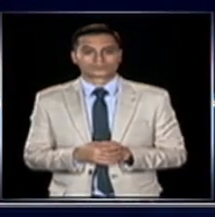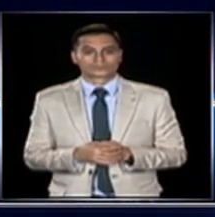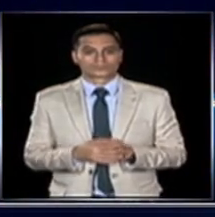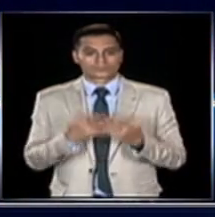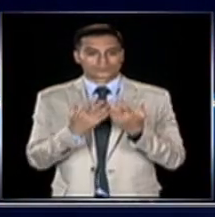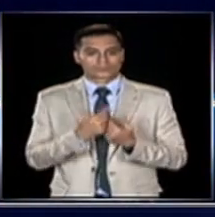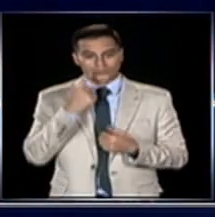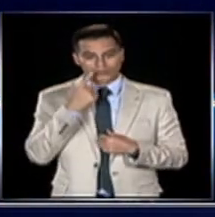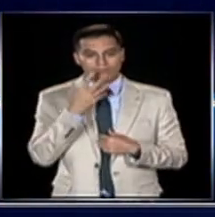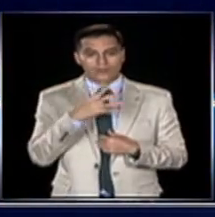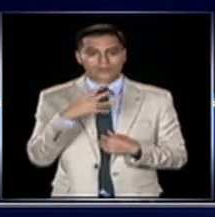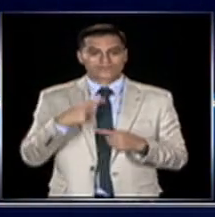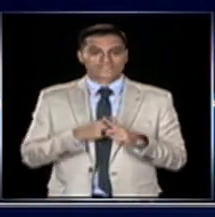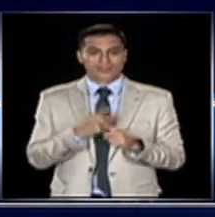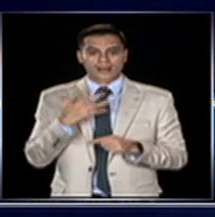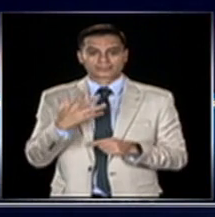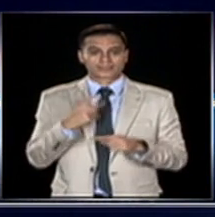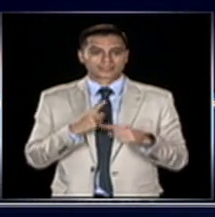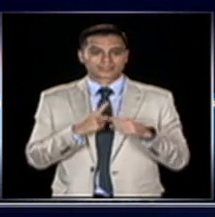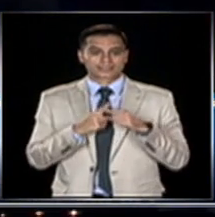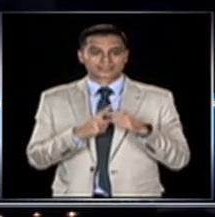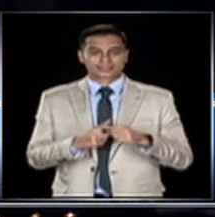حل مسألة الآتية: 44 في 5